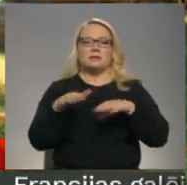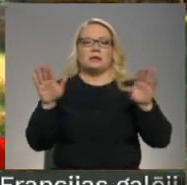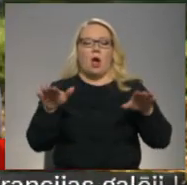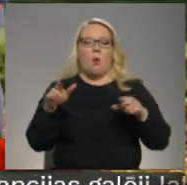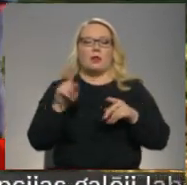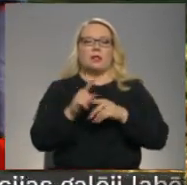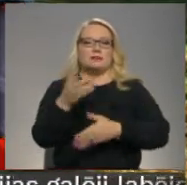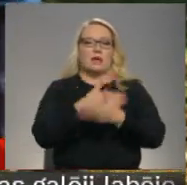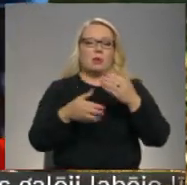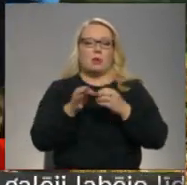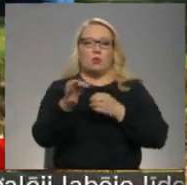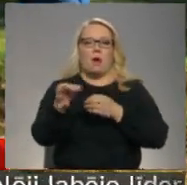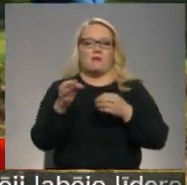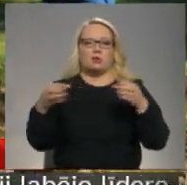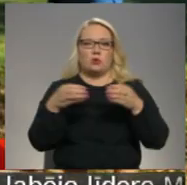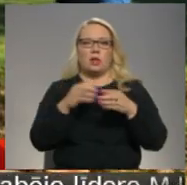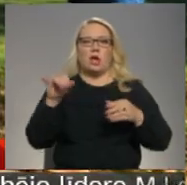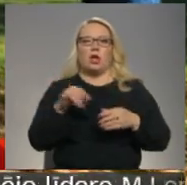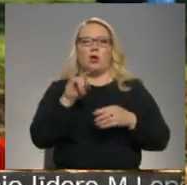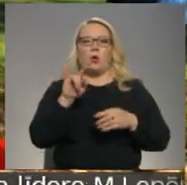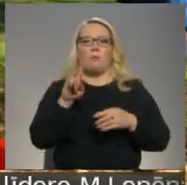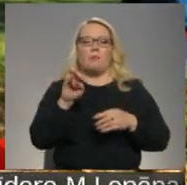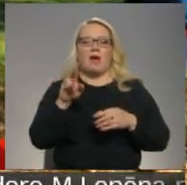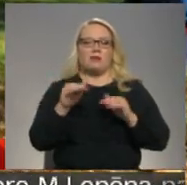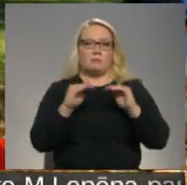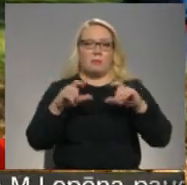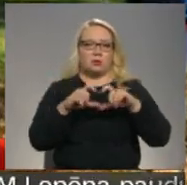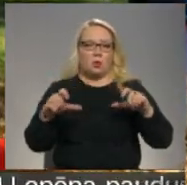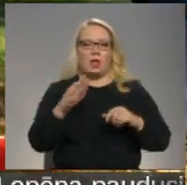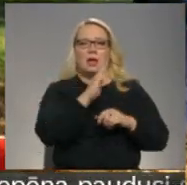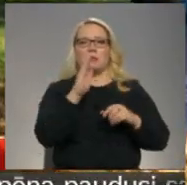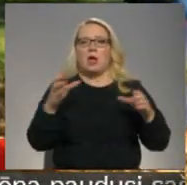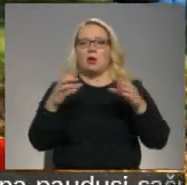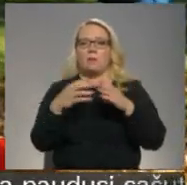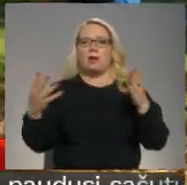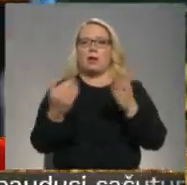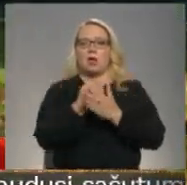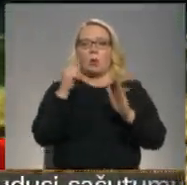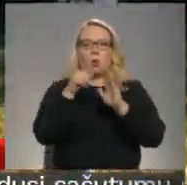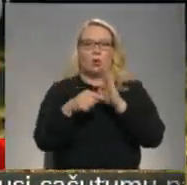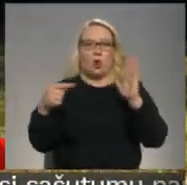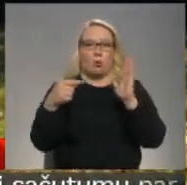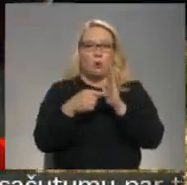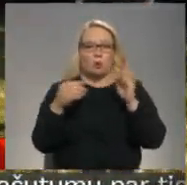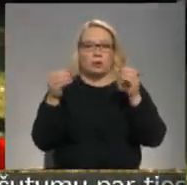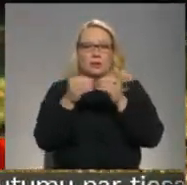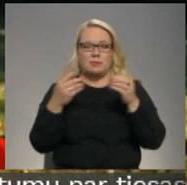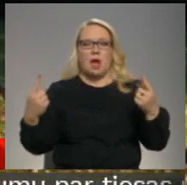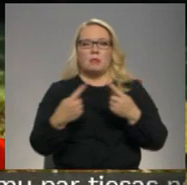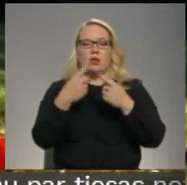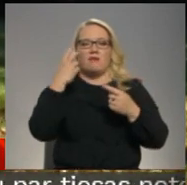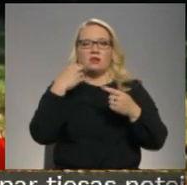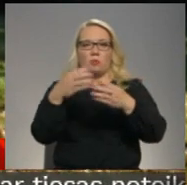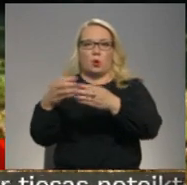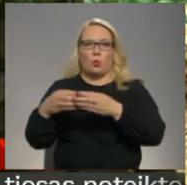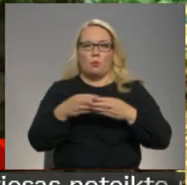sadarbības novada skolām, kā arī Jumpravas pamatskolas. Katrai komandai jāatrod 10 kontrolpunkti, kuros atbilstoši vecumgrupai